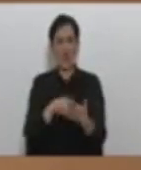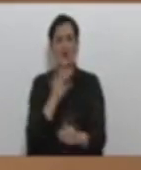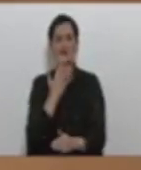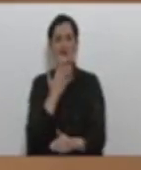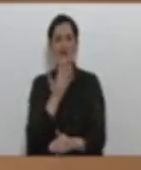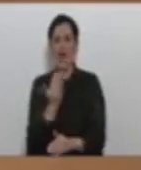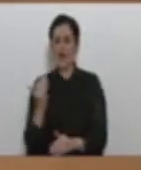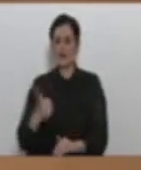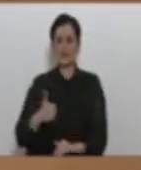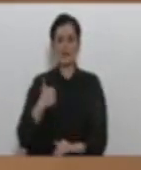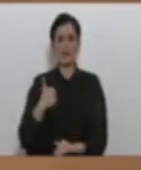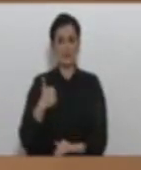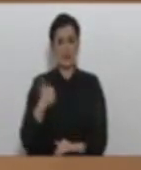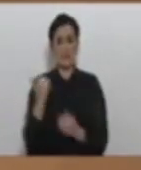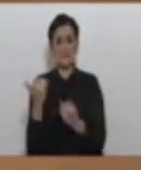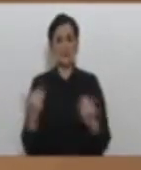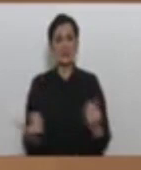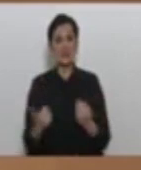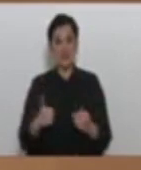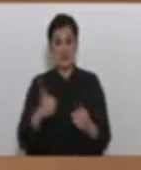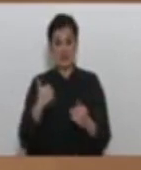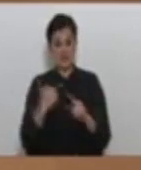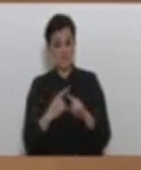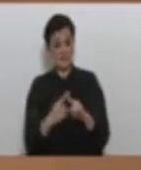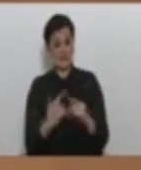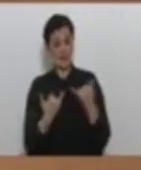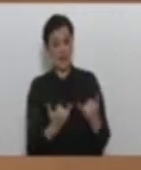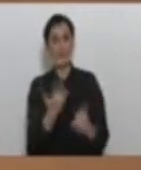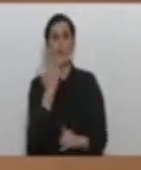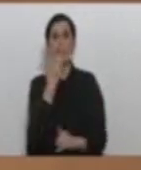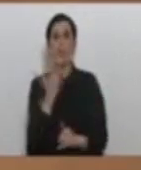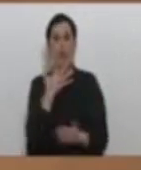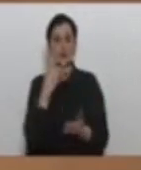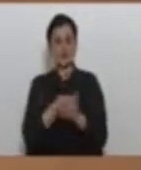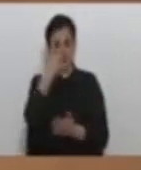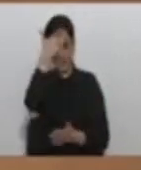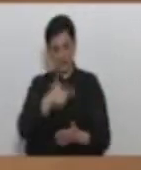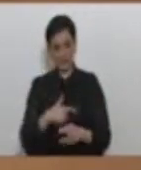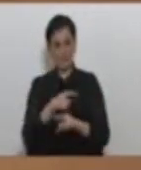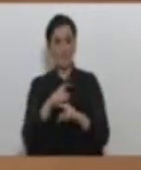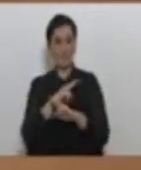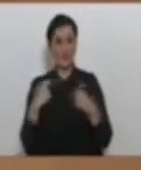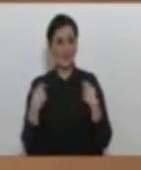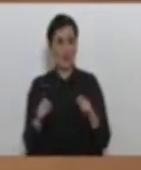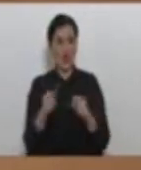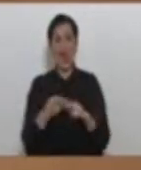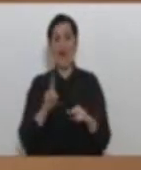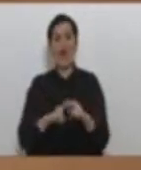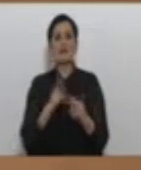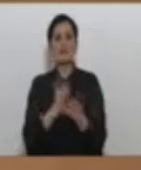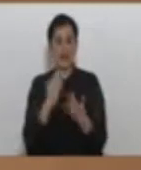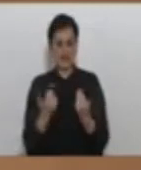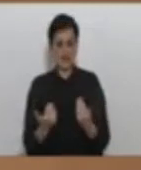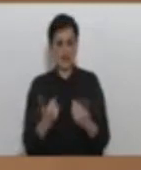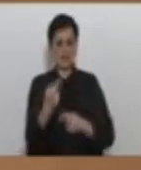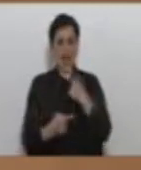მისი სიცოცხლეა. ღირსების დათმობა კი პოლიტიკური თვითმკვლელობა. ეს სიტყვები თანამედროვე დემოკრატიის და